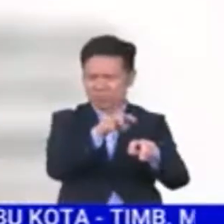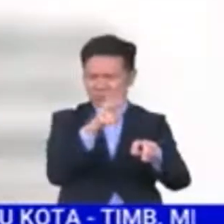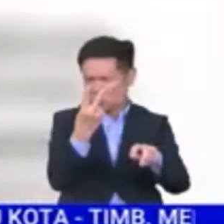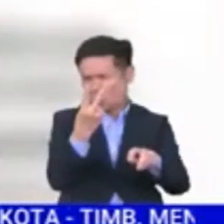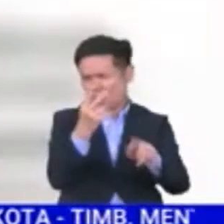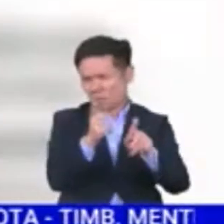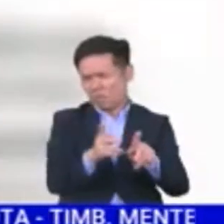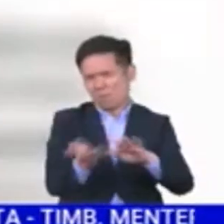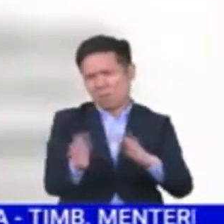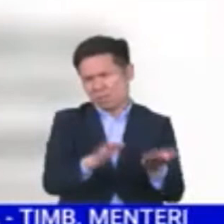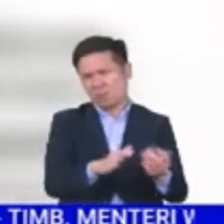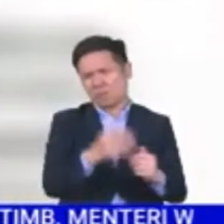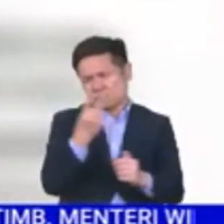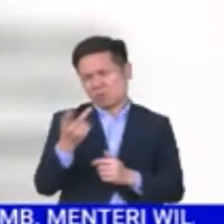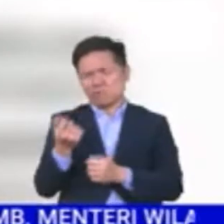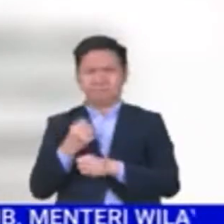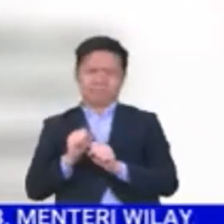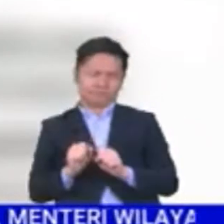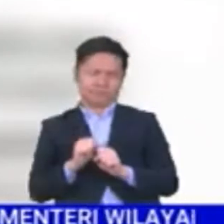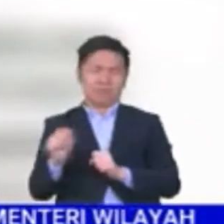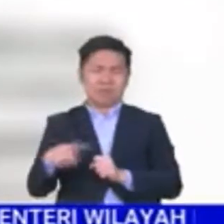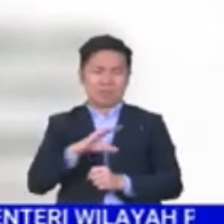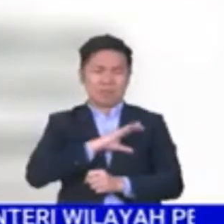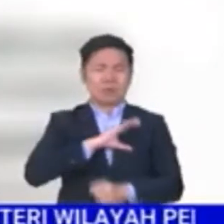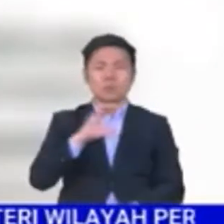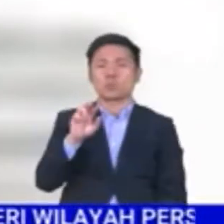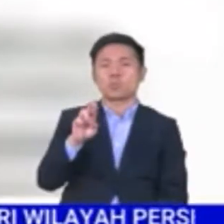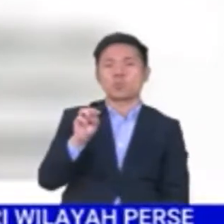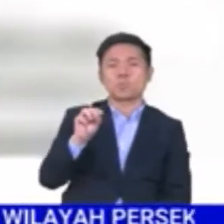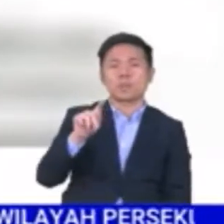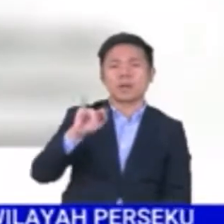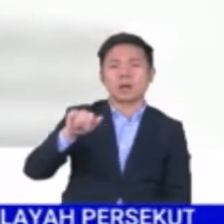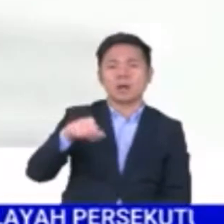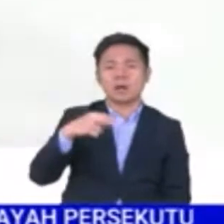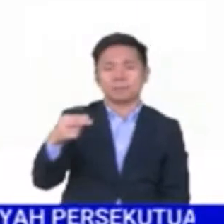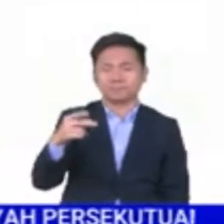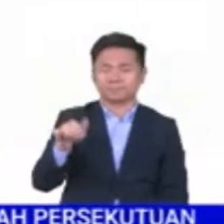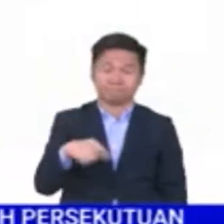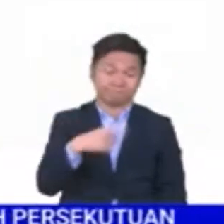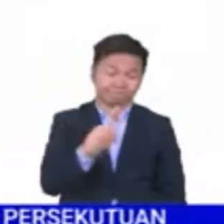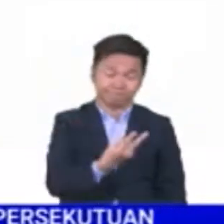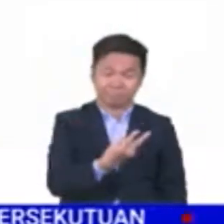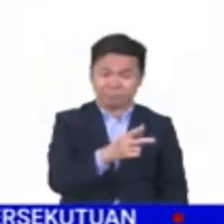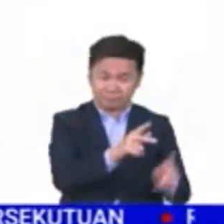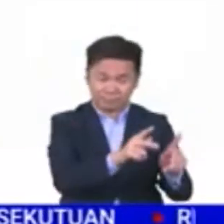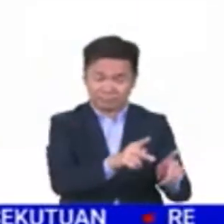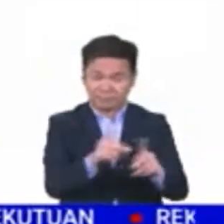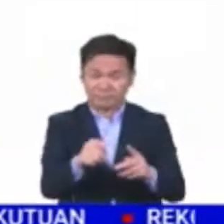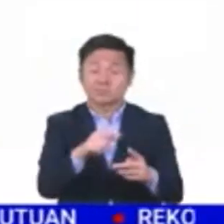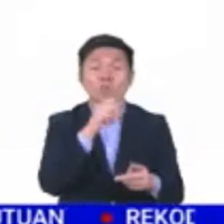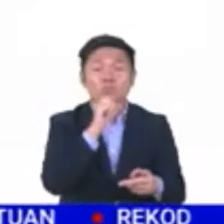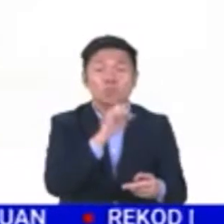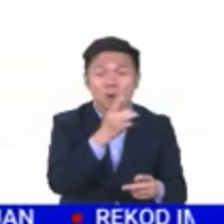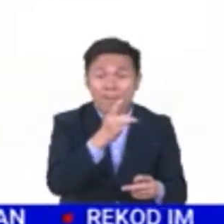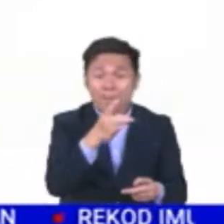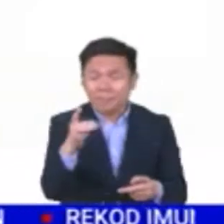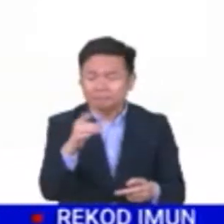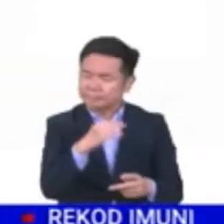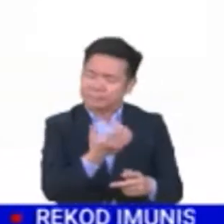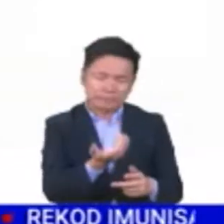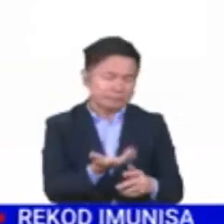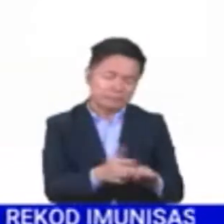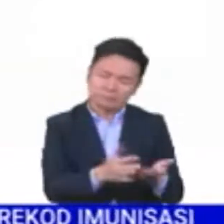Ketua Polis Johor Bahru Utara ACP Rupiah Abdul Wahid dalam kenyataan memaklumkan mayat kedua-dua mangsa yang berusia 18 tahun